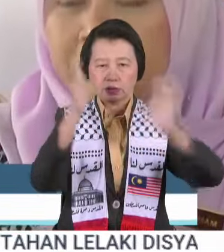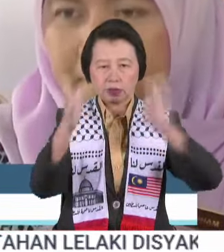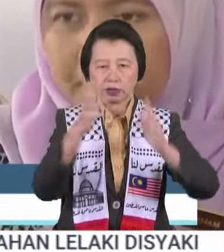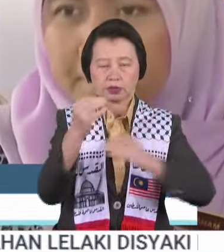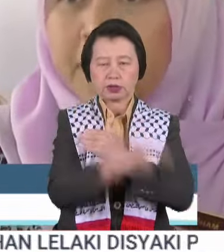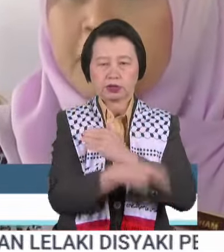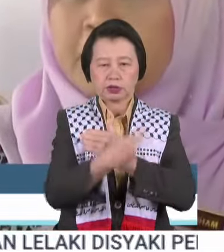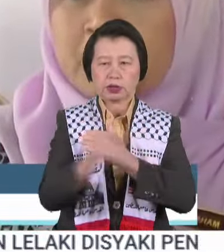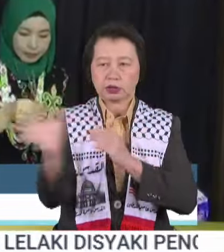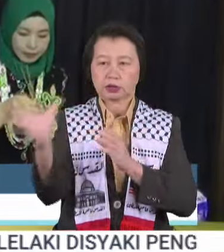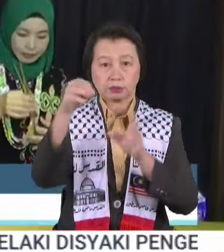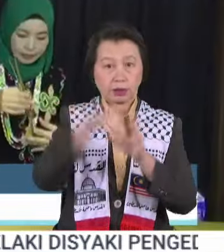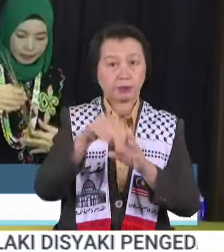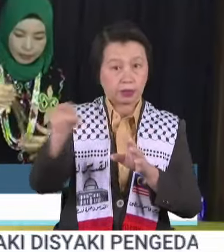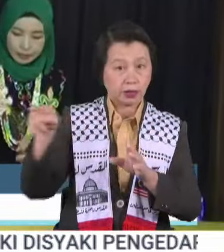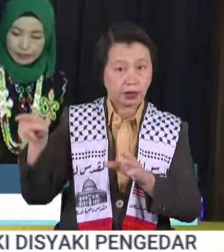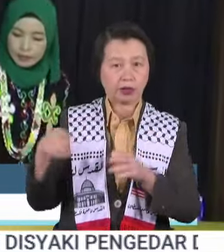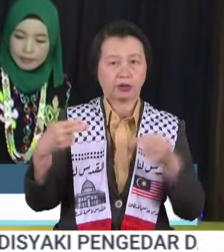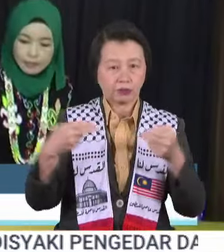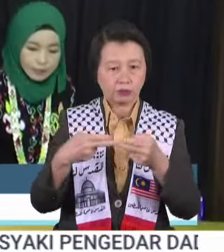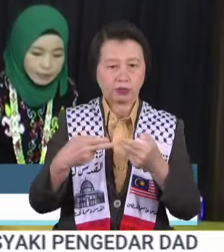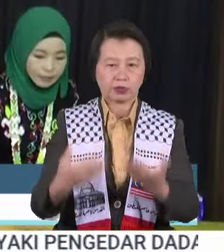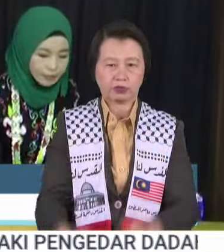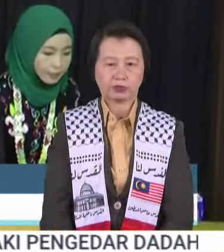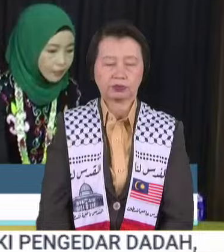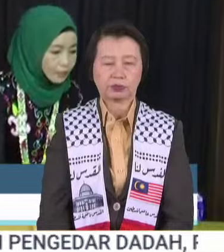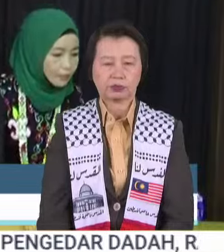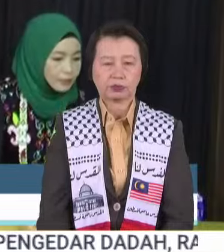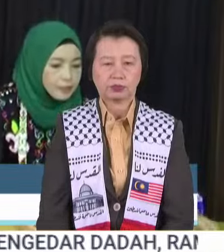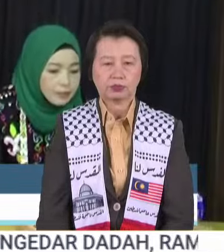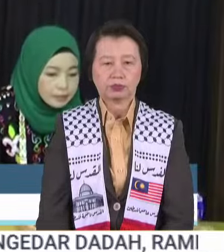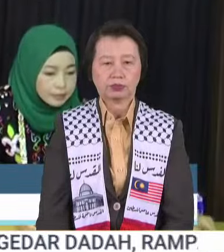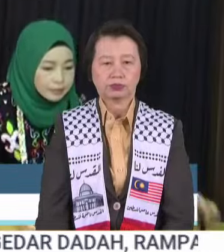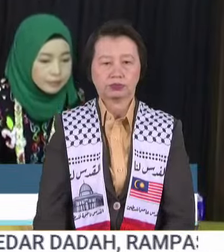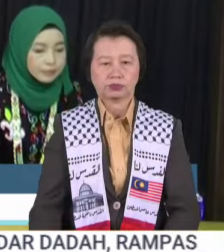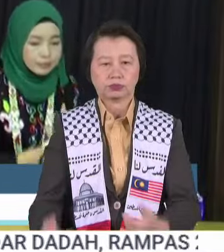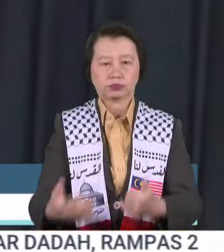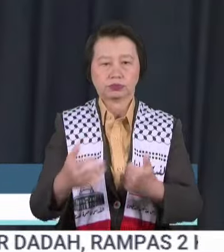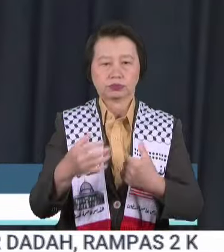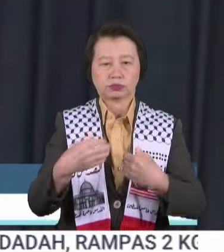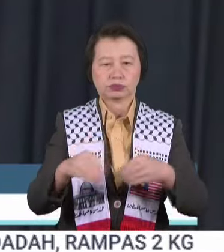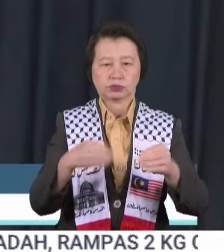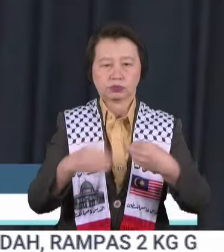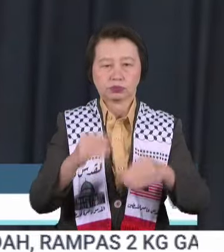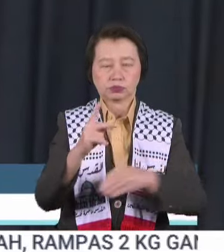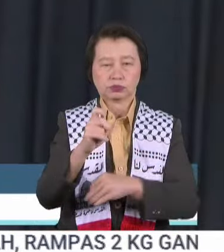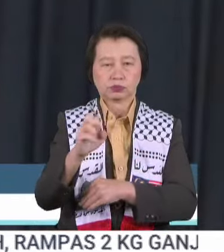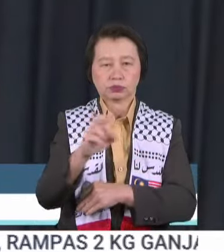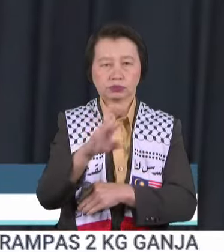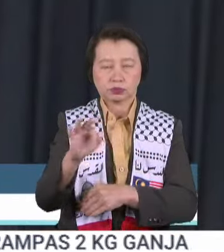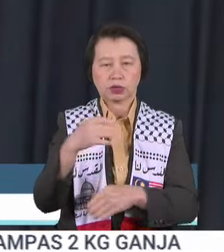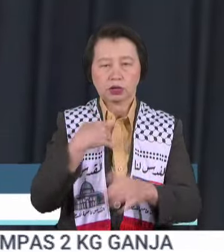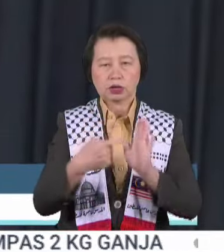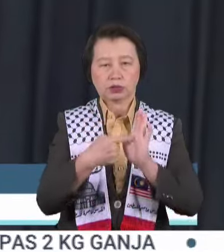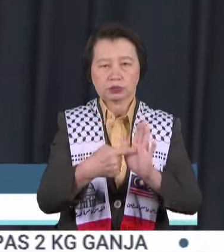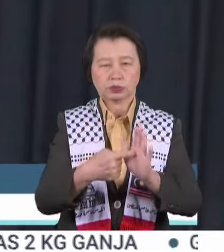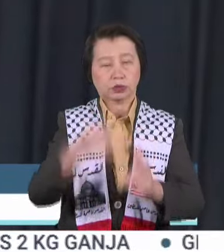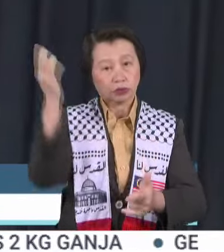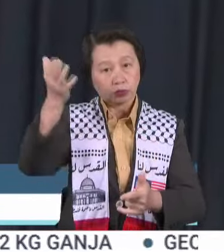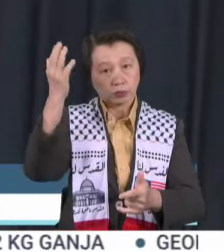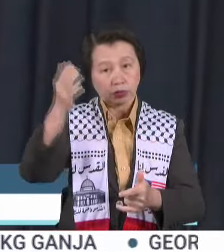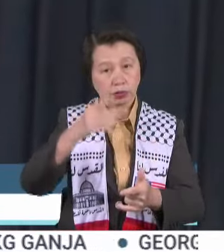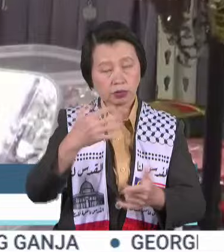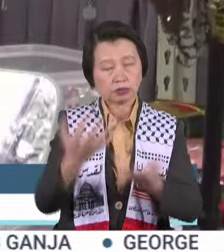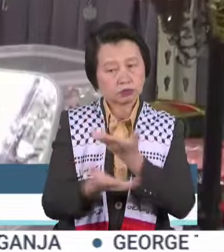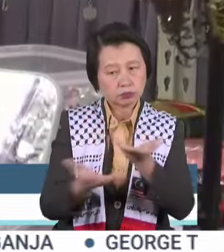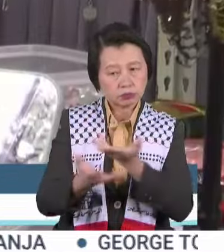dengan negara-negara terbabit. Selain mengetengahkan jualan kraft, turut diadakan pameran, demonstrasi, seminar,